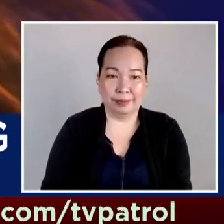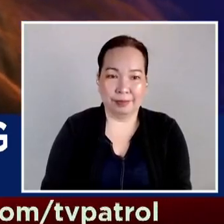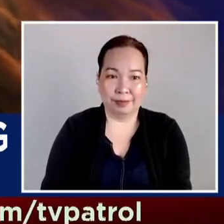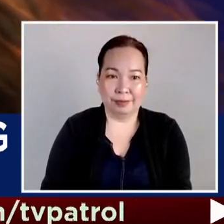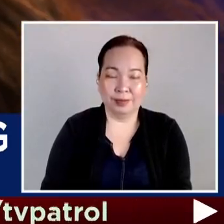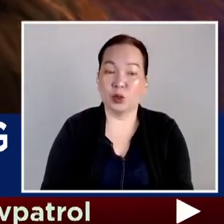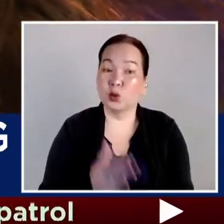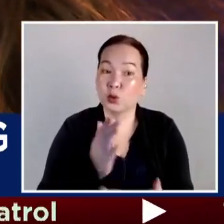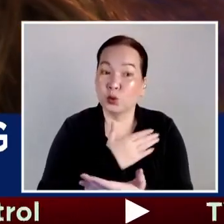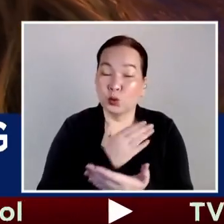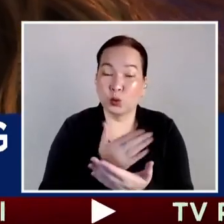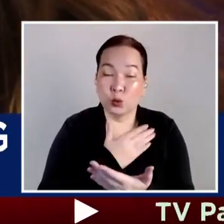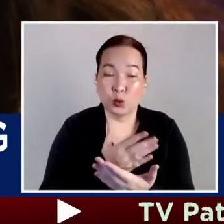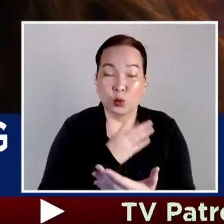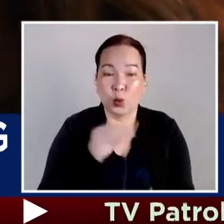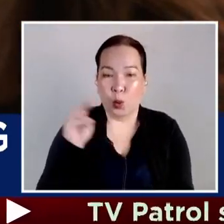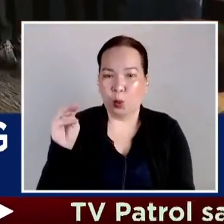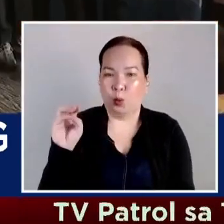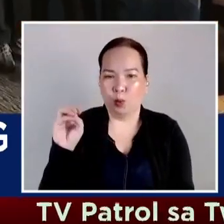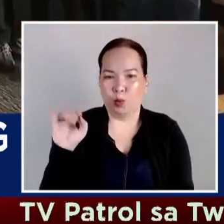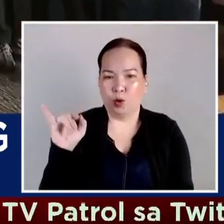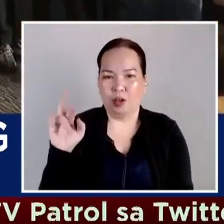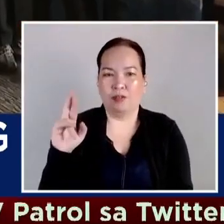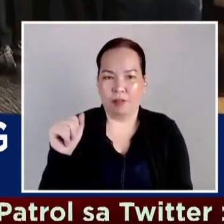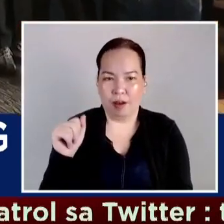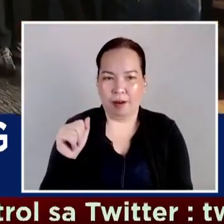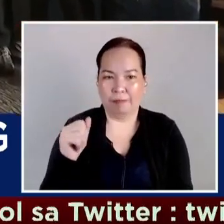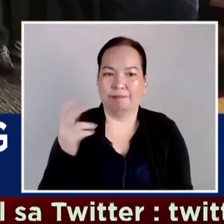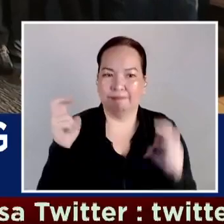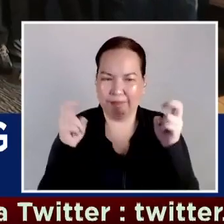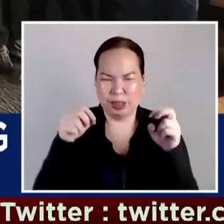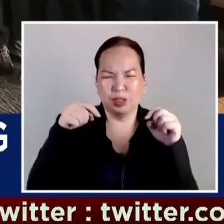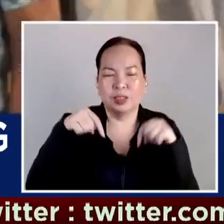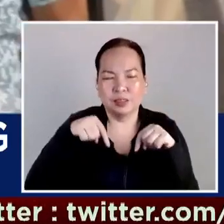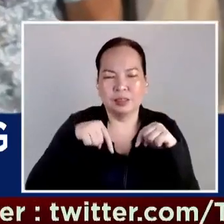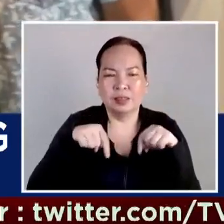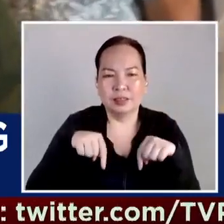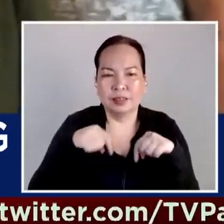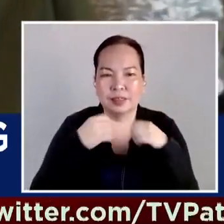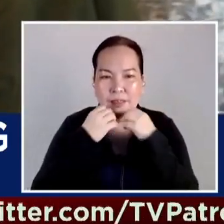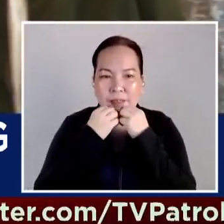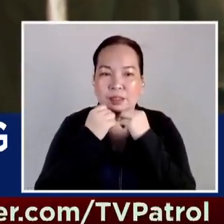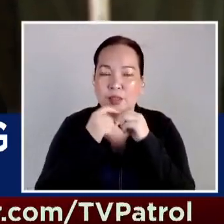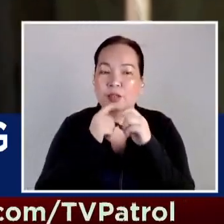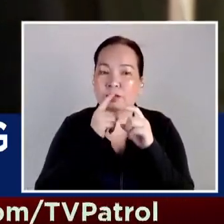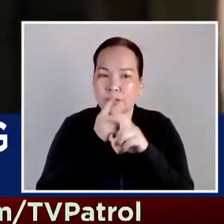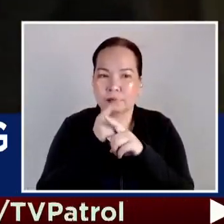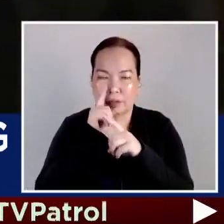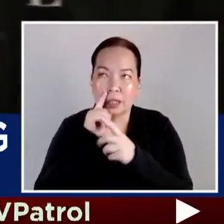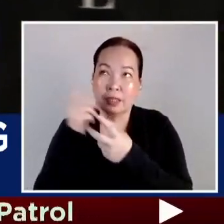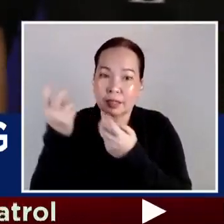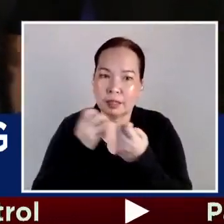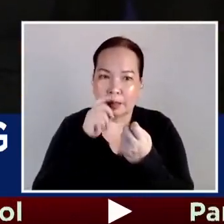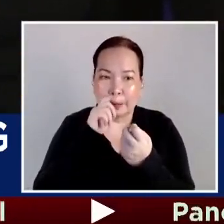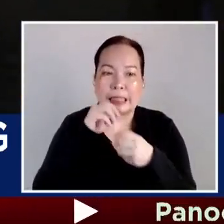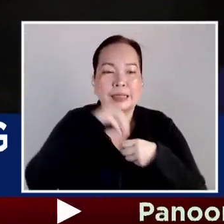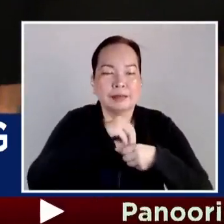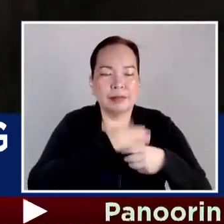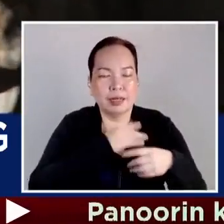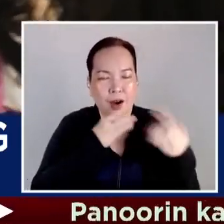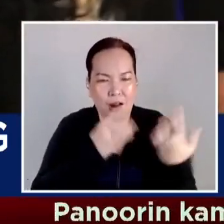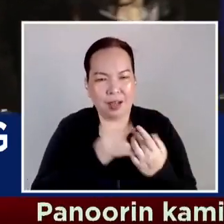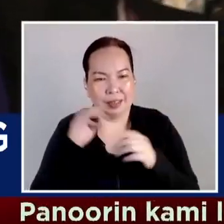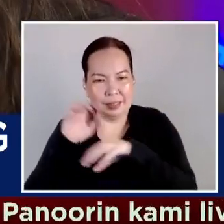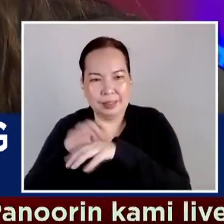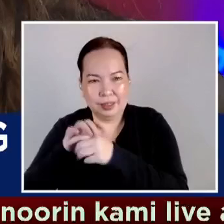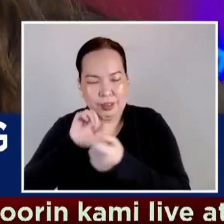Si Moira De La Torre ang kumanta ng theme song na Dito Ka Lang, ang Filipino version ng original soundtrack na In My Heart. Napakaganda